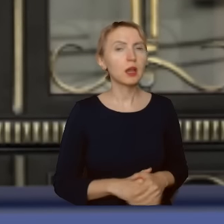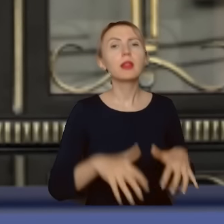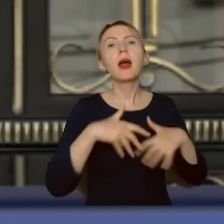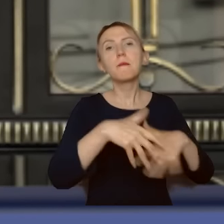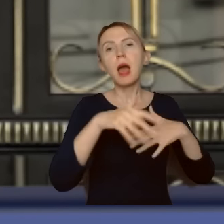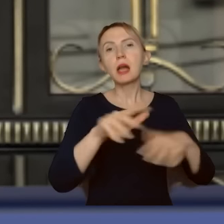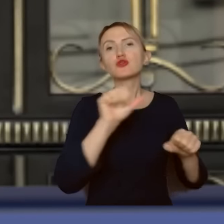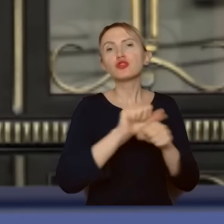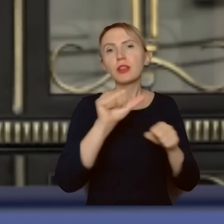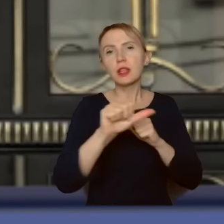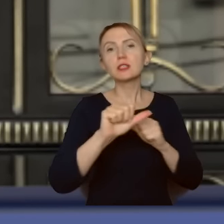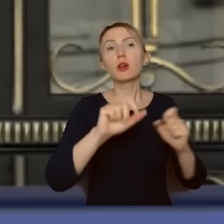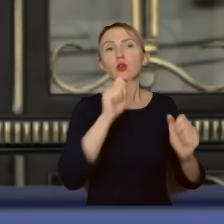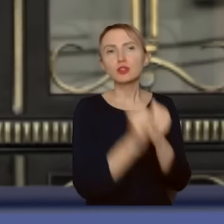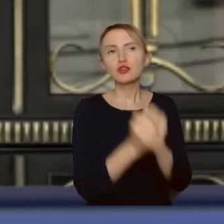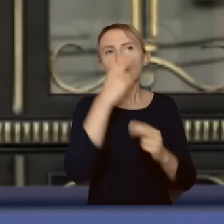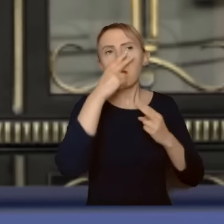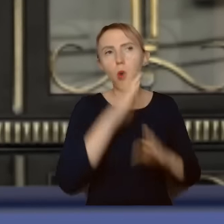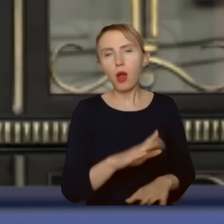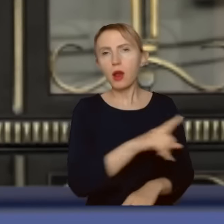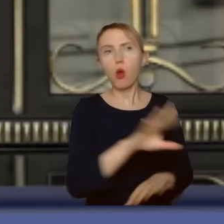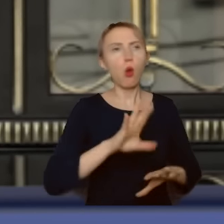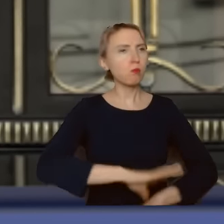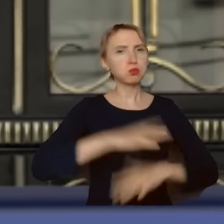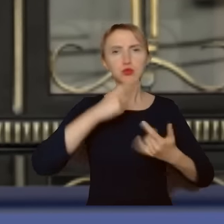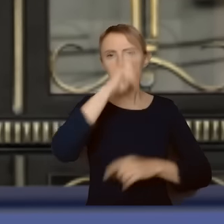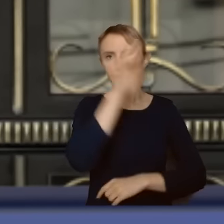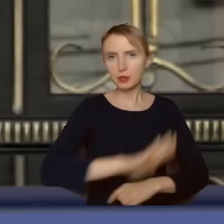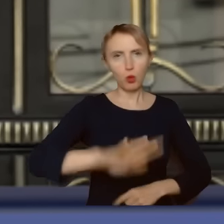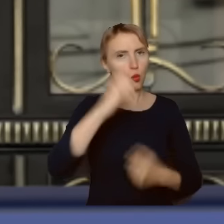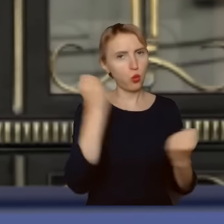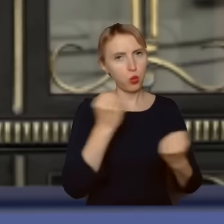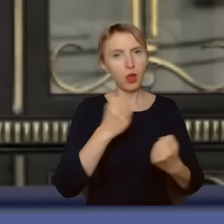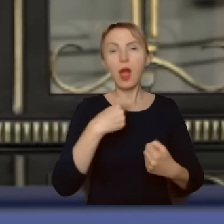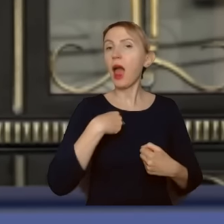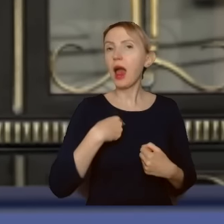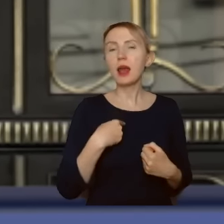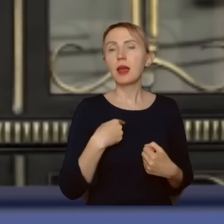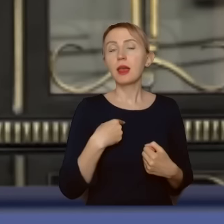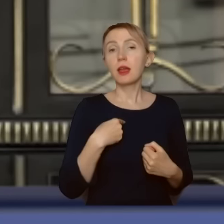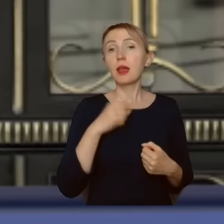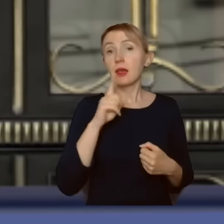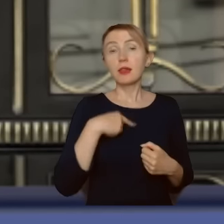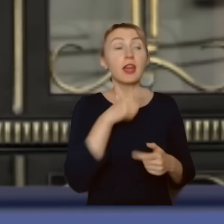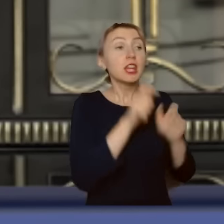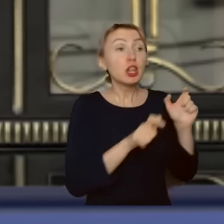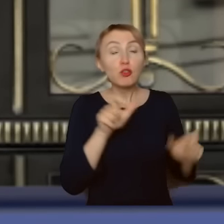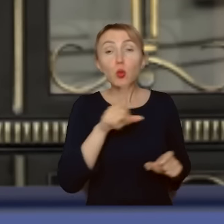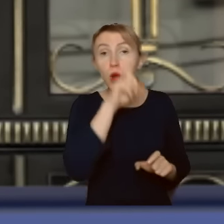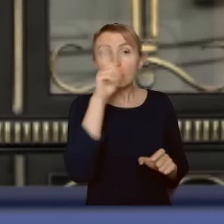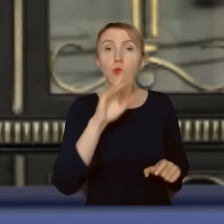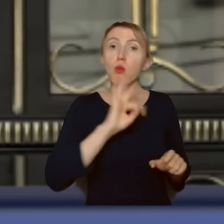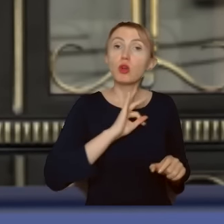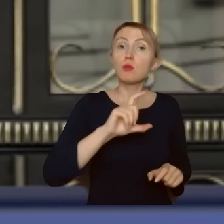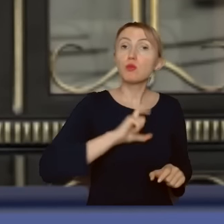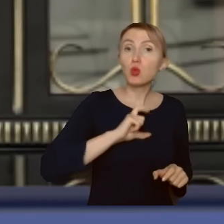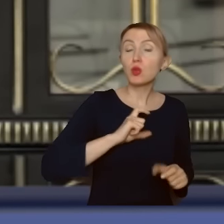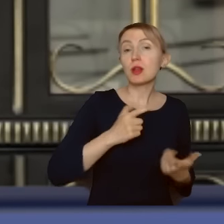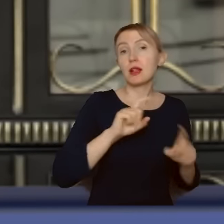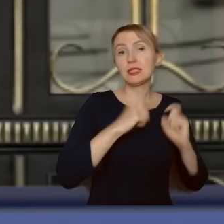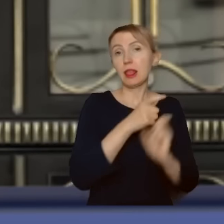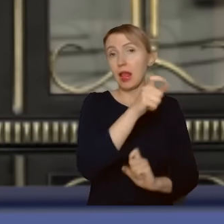stycznia pokazał, że no, oburzenie w społeczeństwie jest olbrzymie. Ale ja się spotykam tak indywidualnie i w swoim biurze senatorskim,